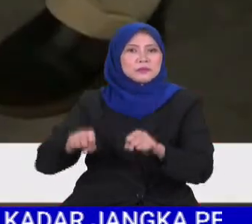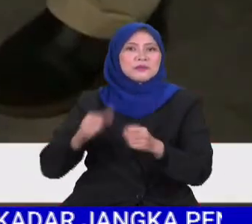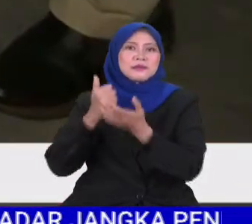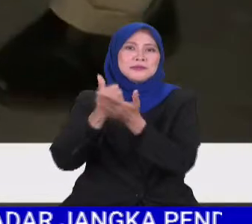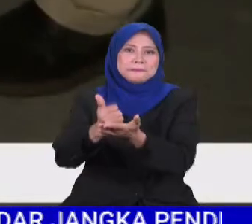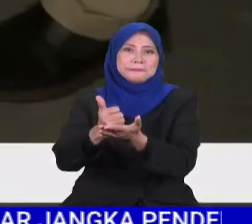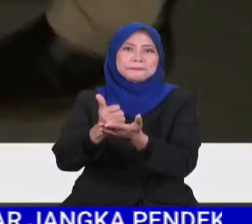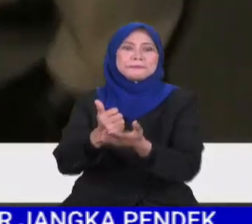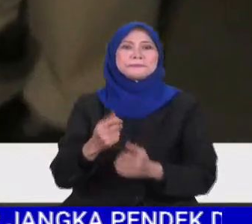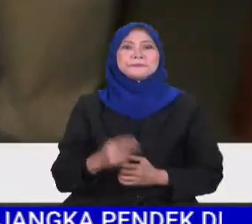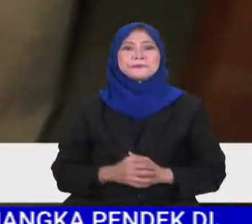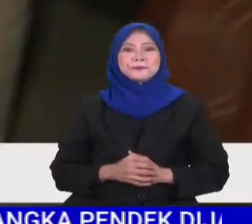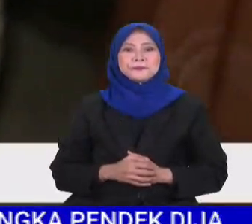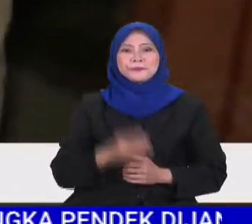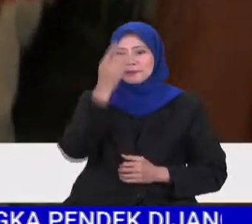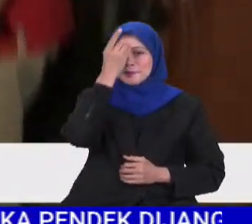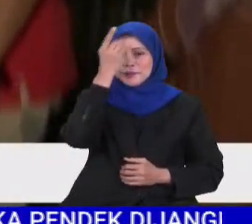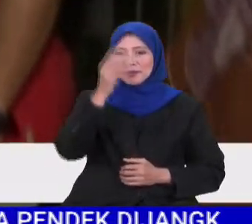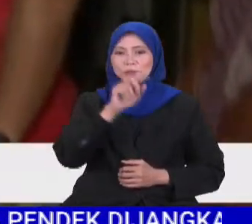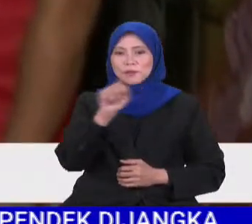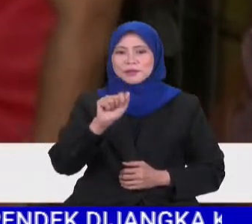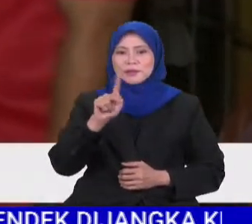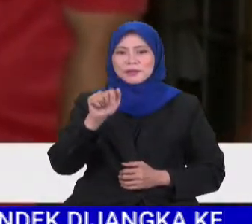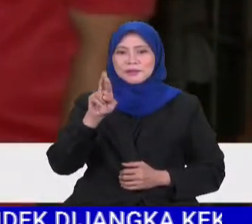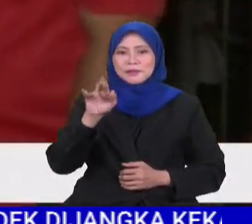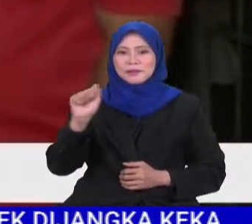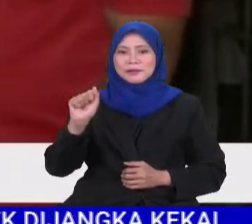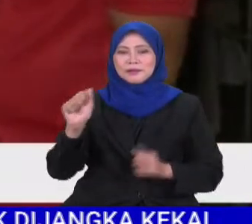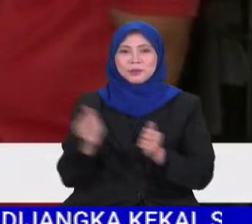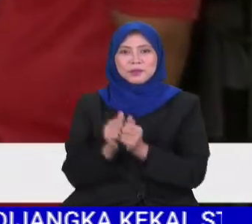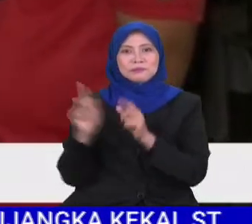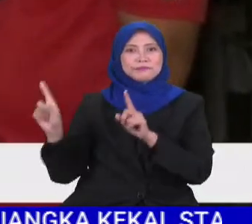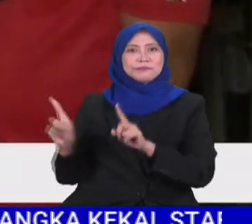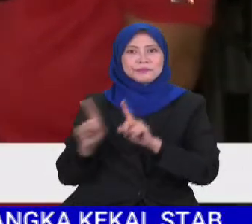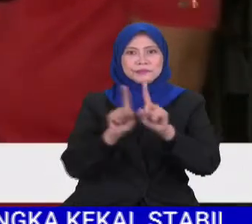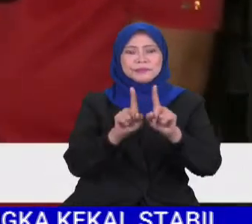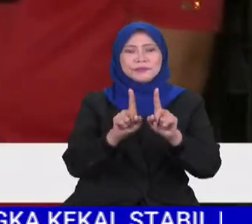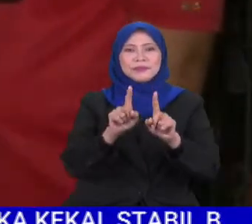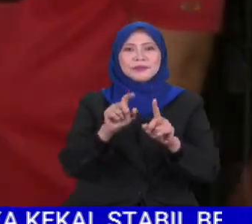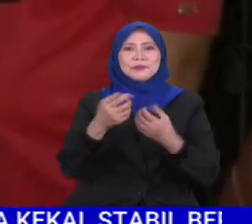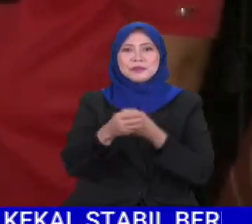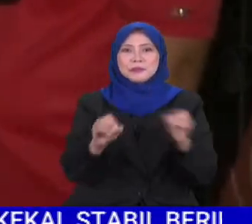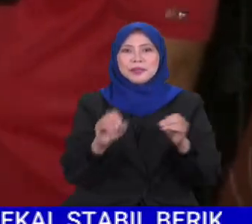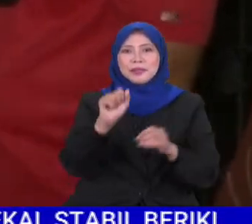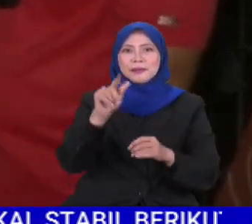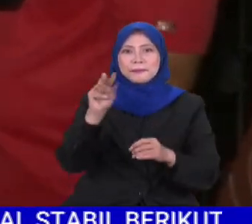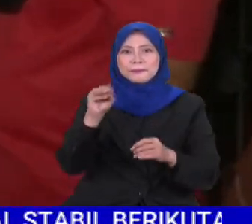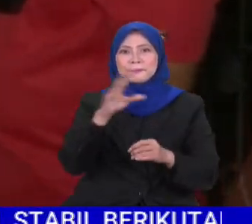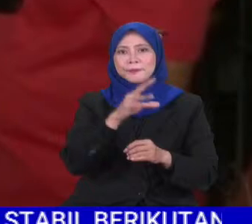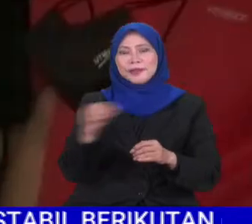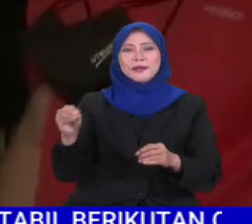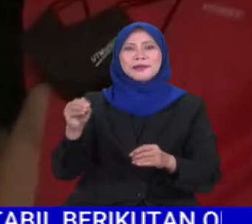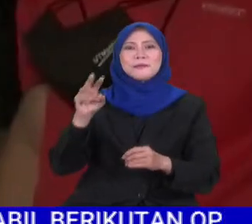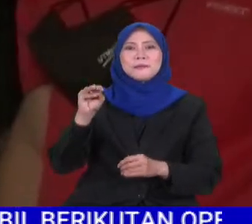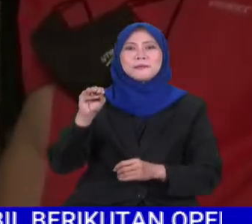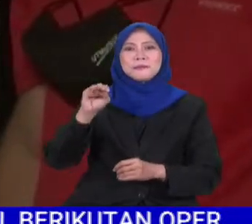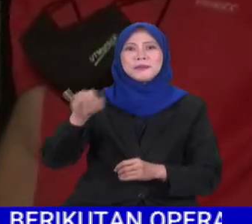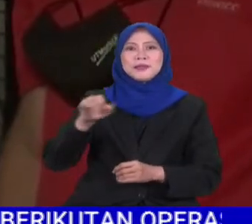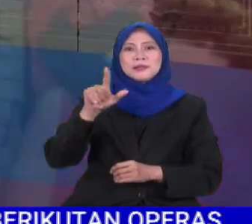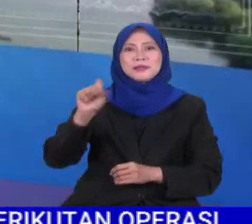bantulah Datuk Zakaria diiringi pejabat perkhidmatan kebajikan am Sandakan dan Majlis perbandaran